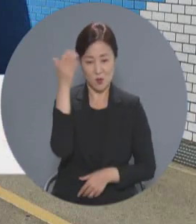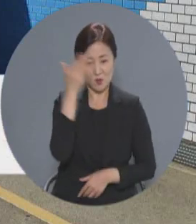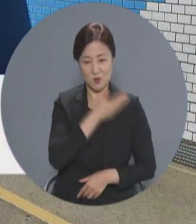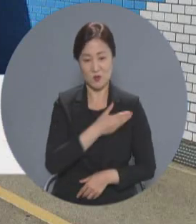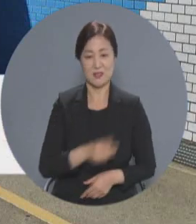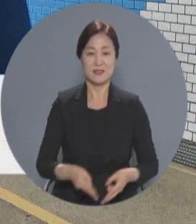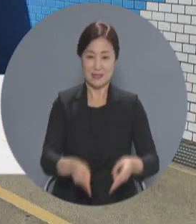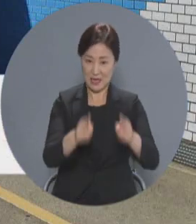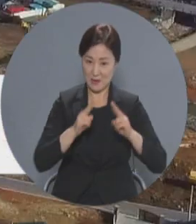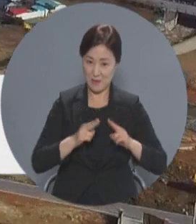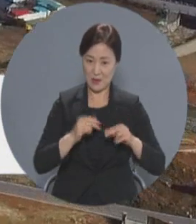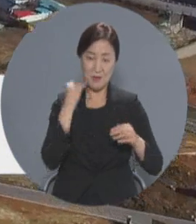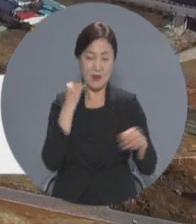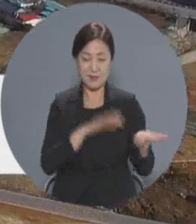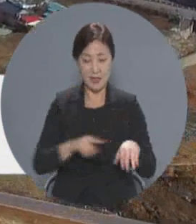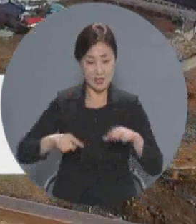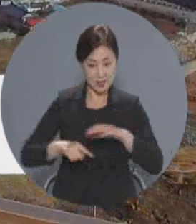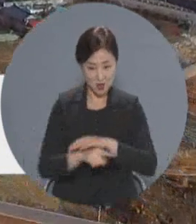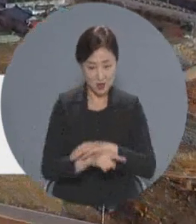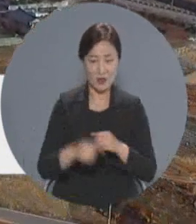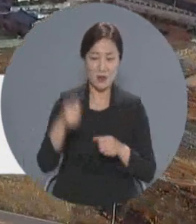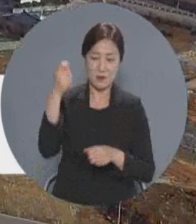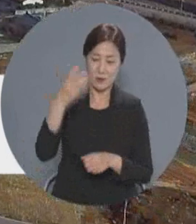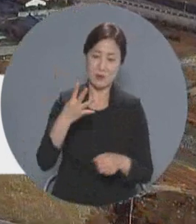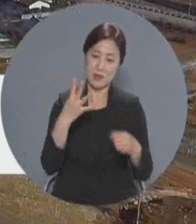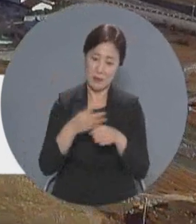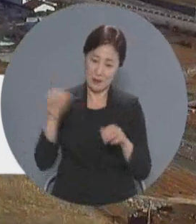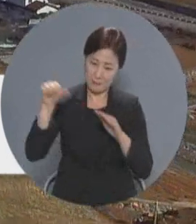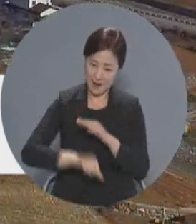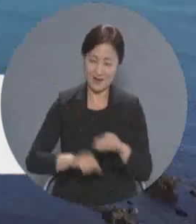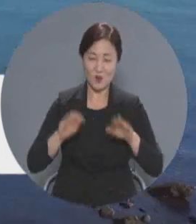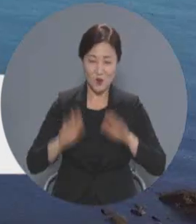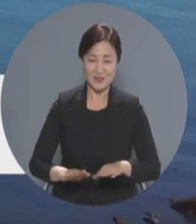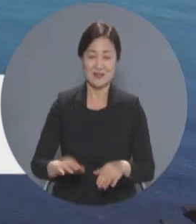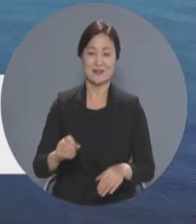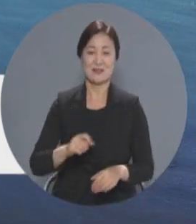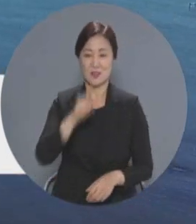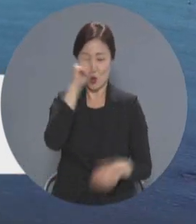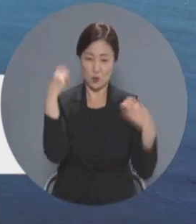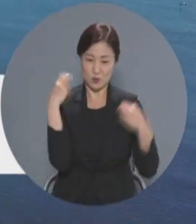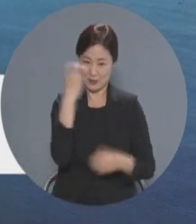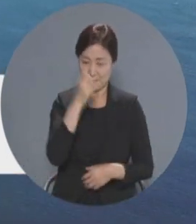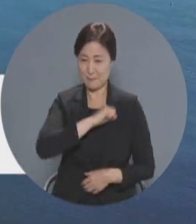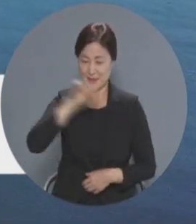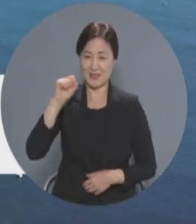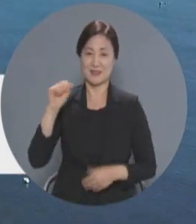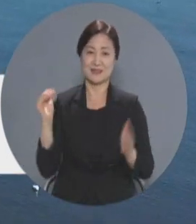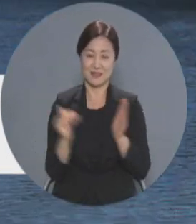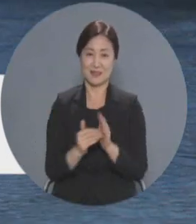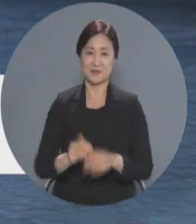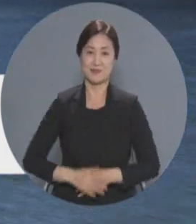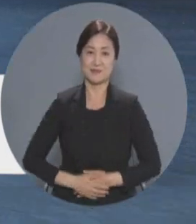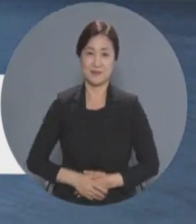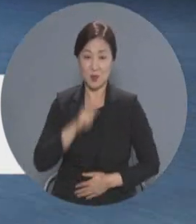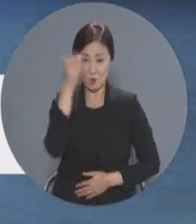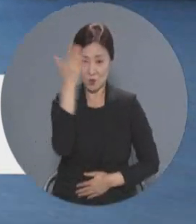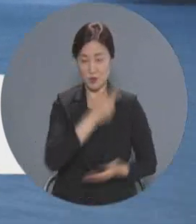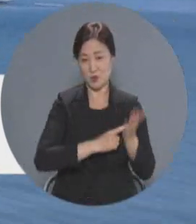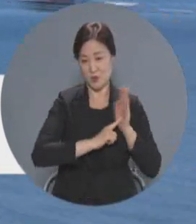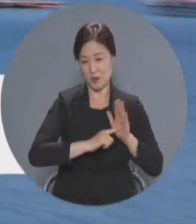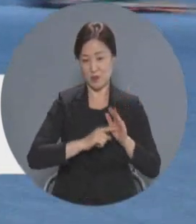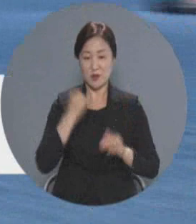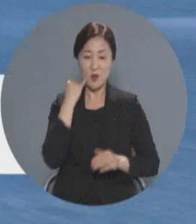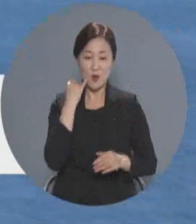해저터널이 지난 4차례 실패 끝에 오늘 정부의 예비타당성 조사를 통과했습니다. 여수시는 오늘 여수